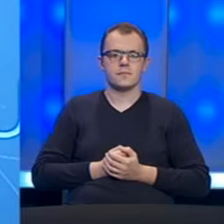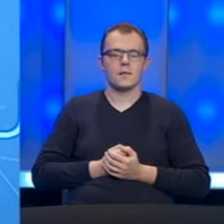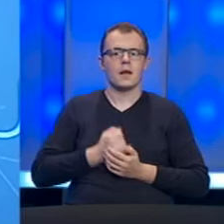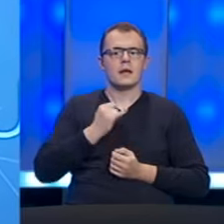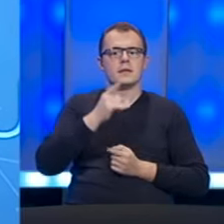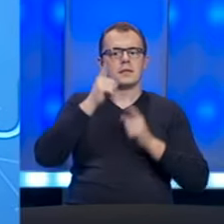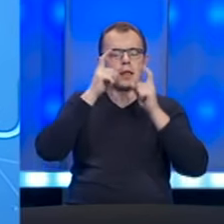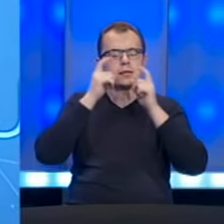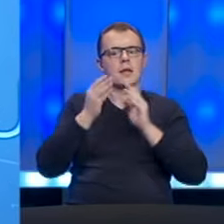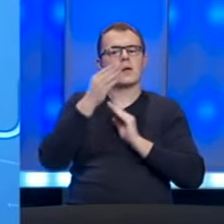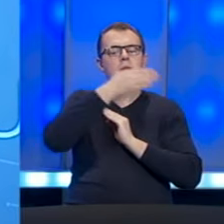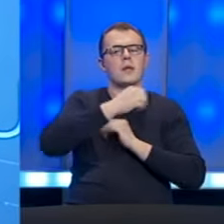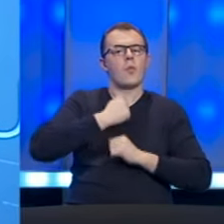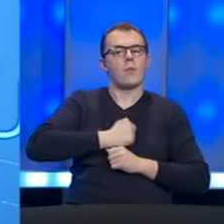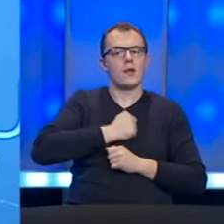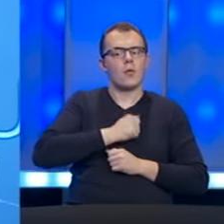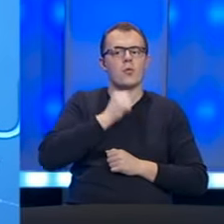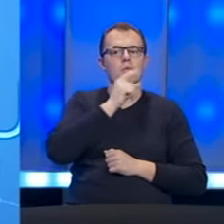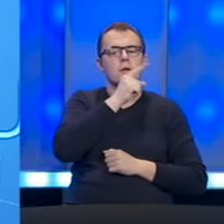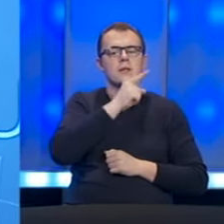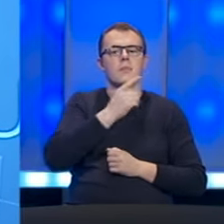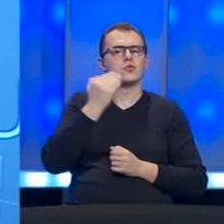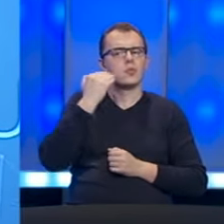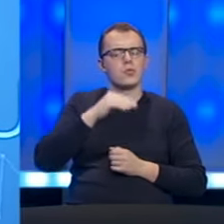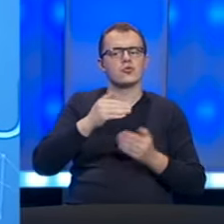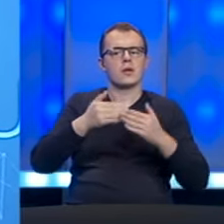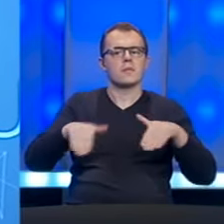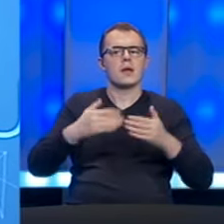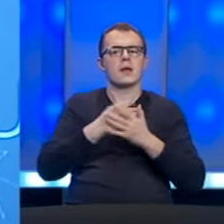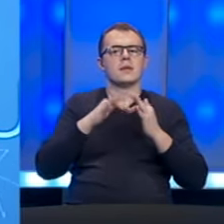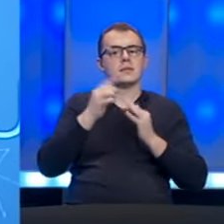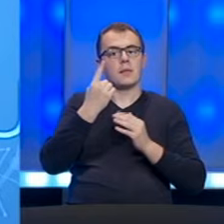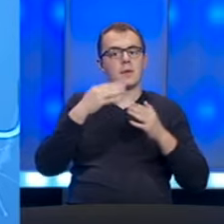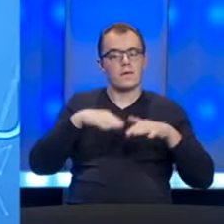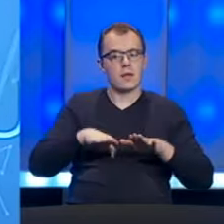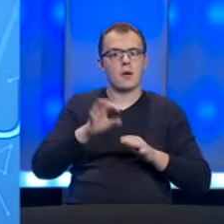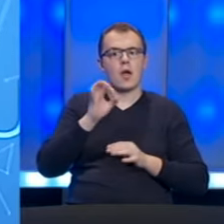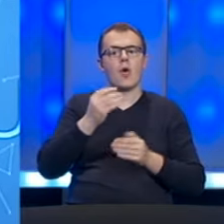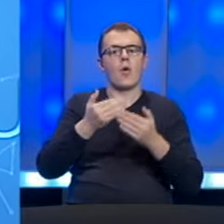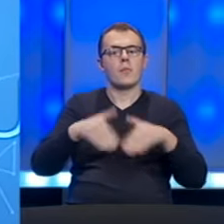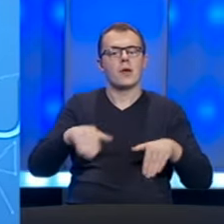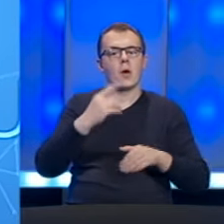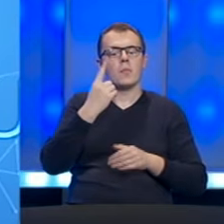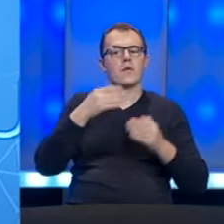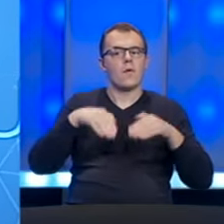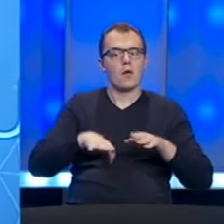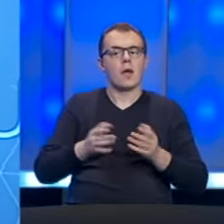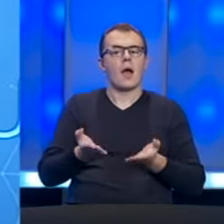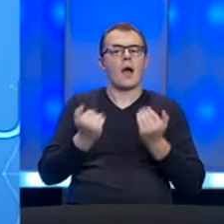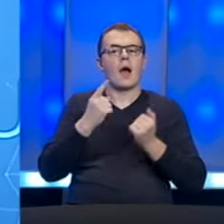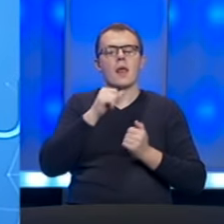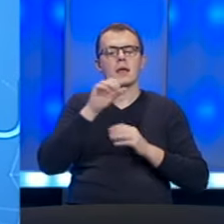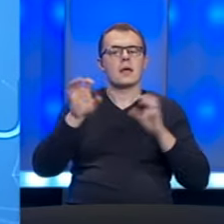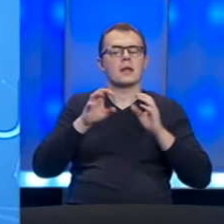Sada slikom idemo do Banja Luke i tamo su pooštrene mjere za 1. maj. O mjerama 1. maju, ali i